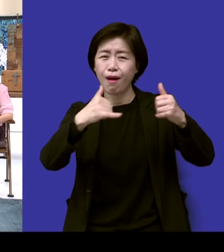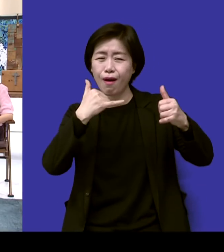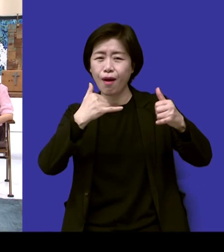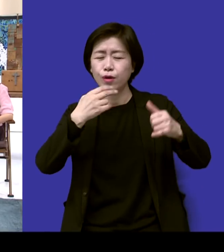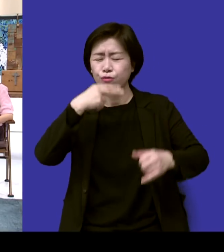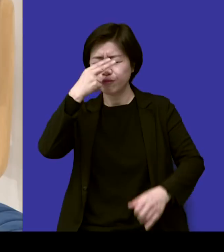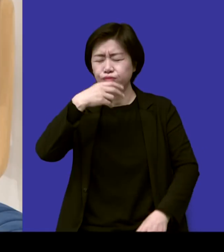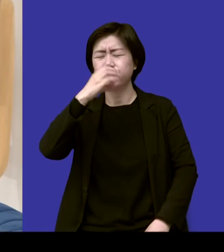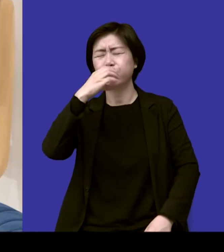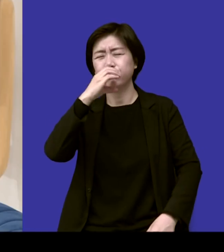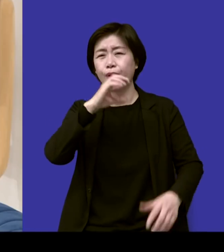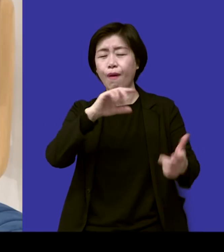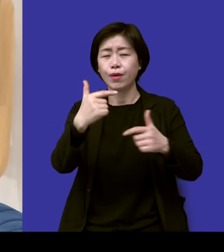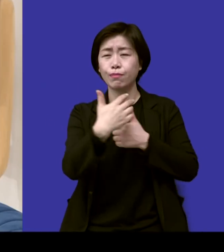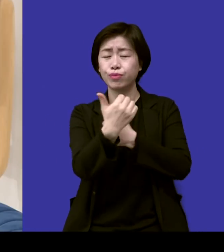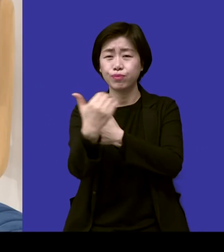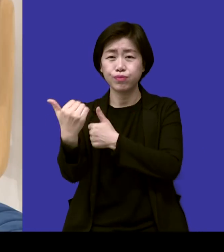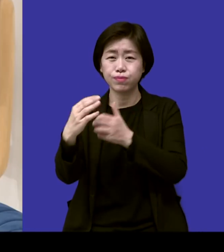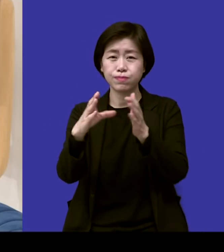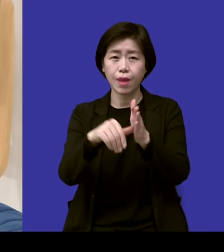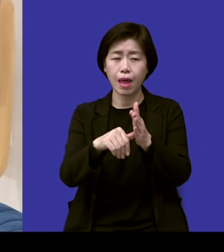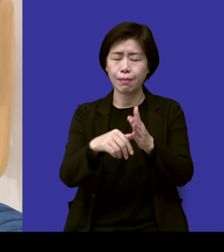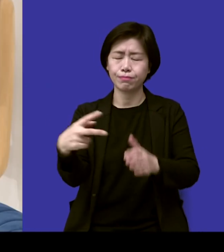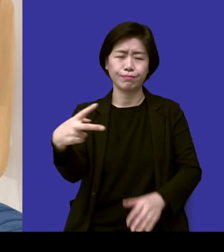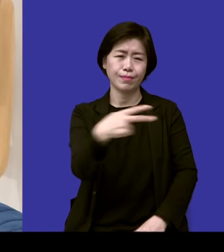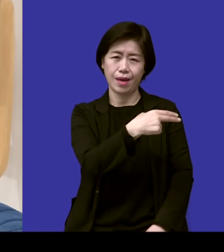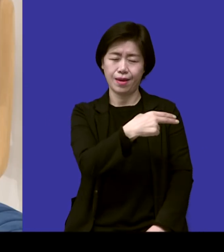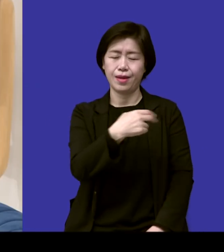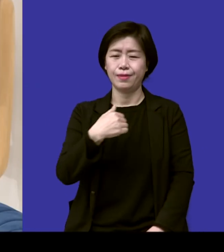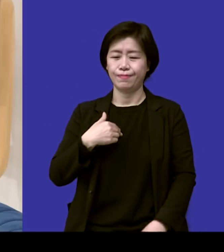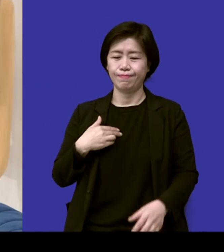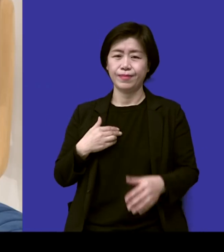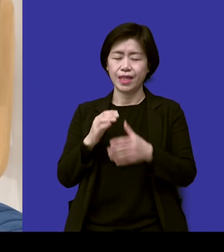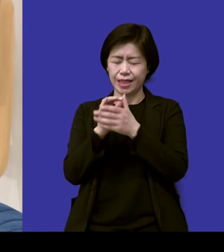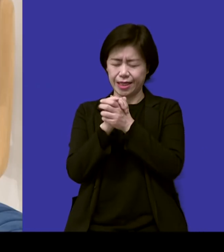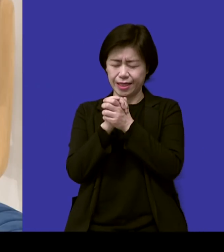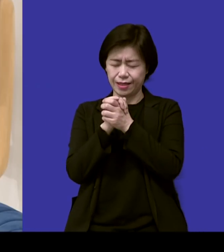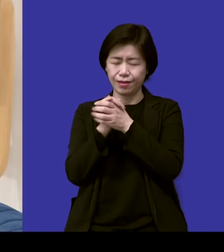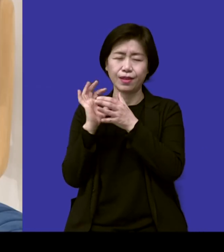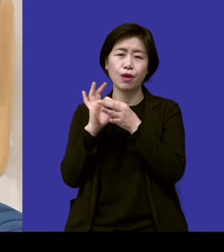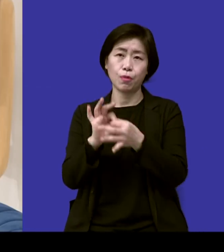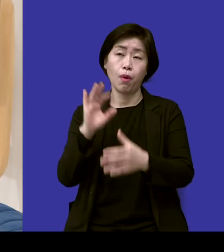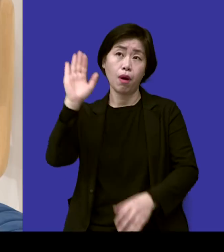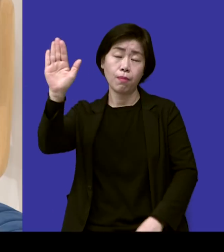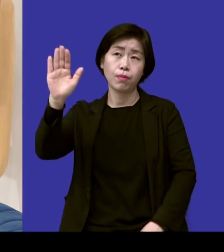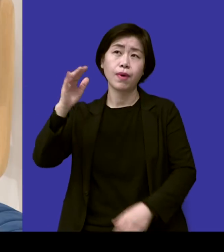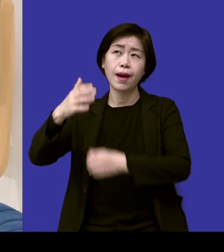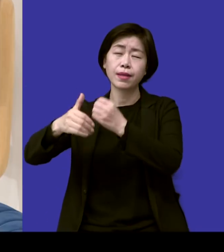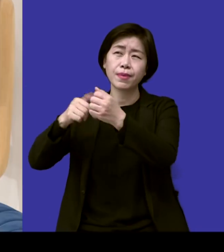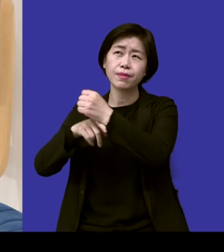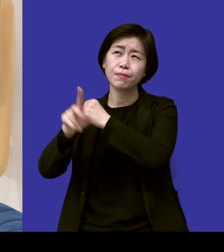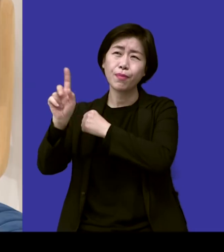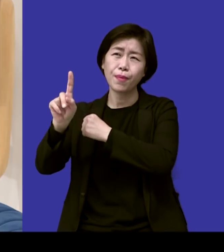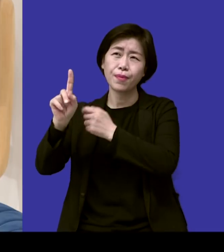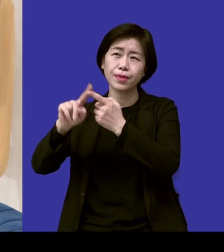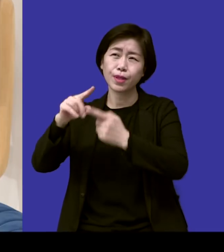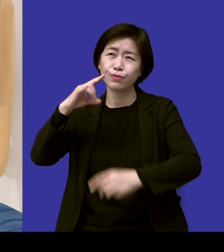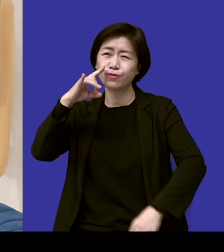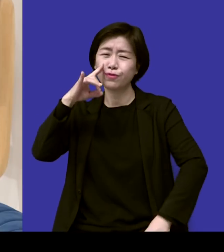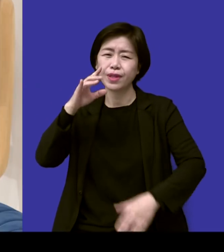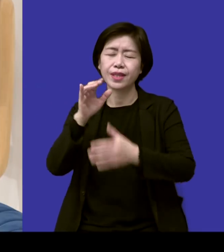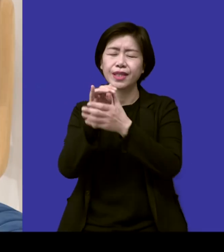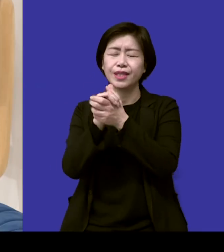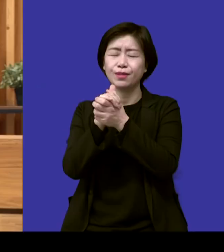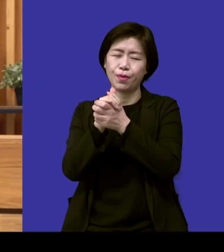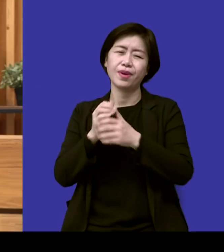저는 딱 집에서 그때 기도 많이 했던 것 같고 앞으로 어떻게 하나님이 계획하심이 있을지 그때 일주일 동안 집에만